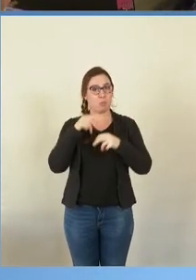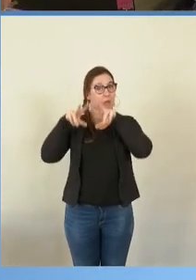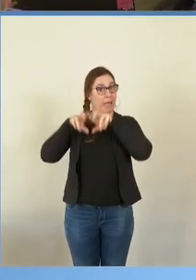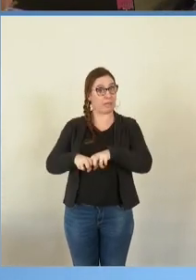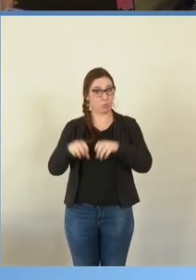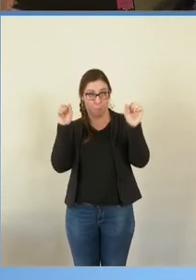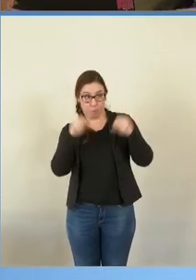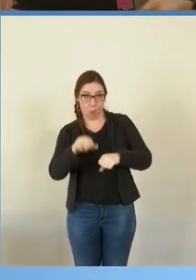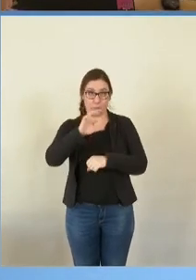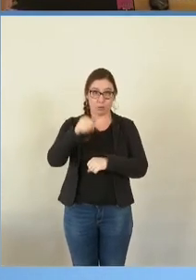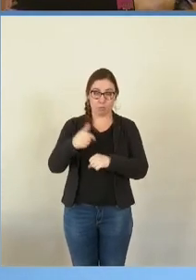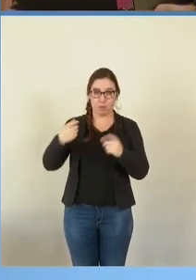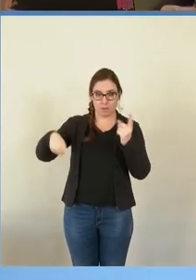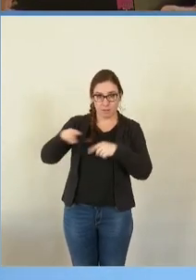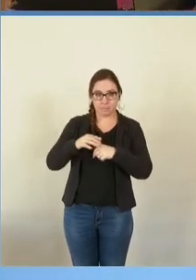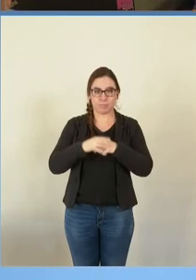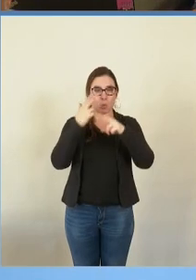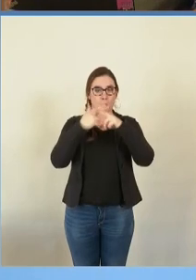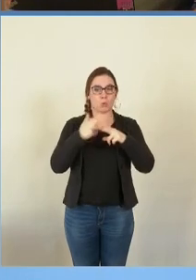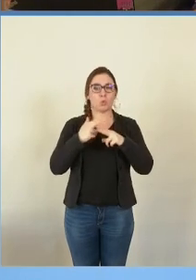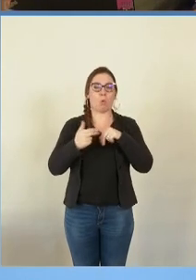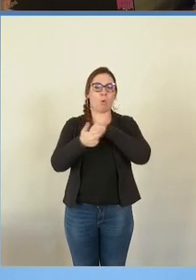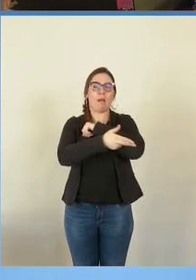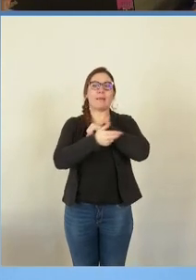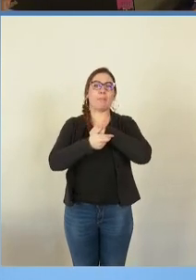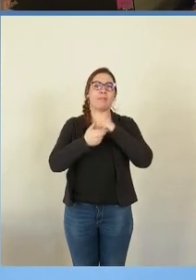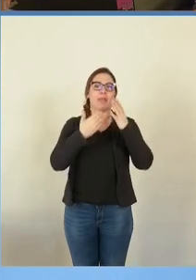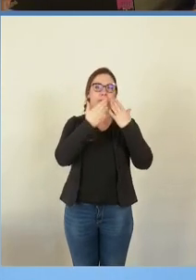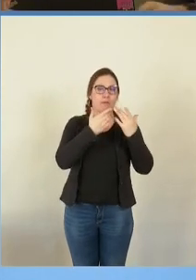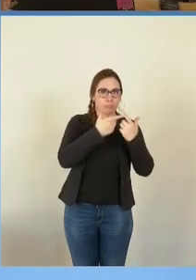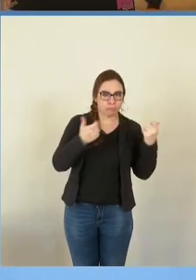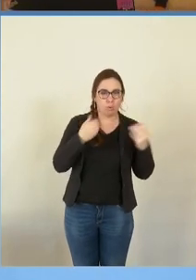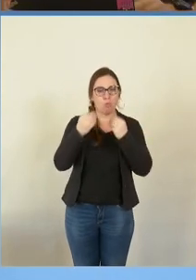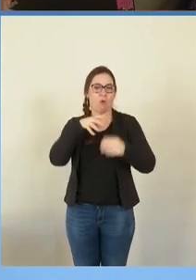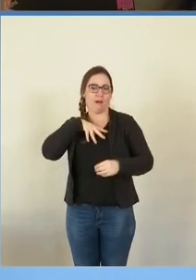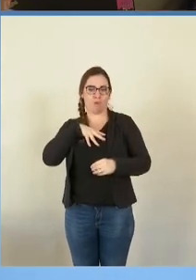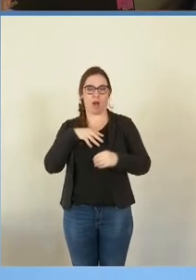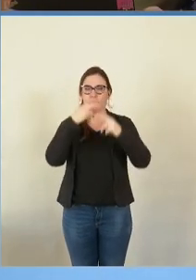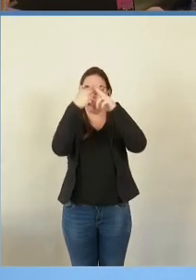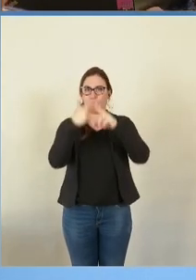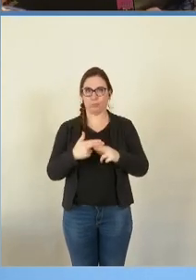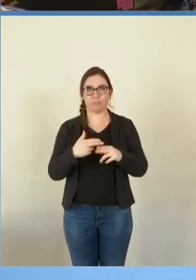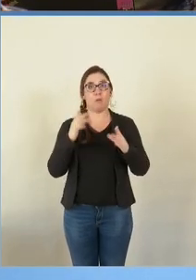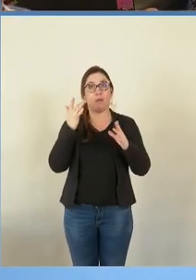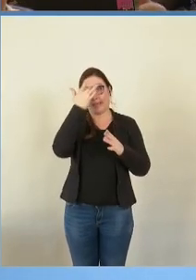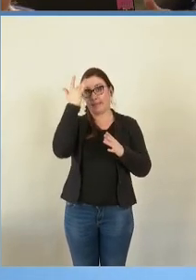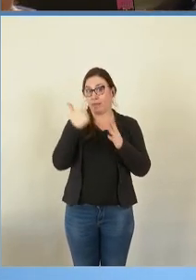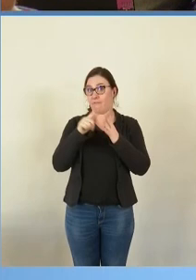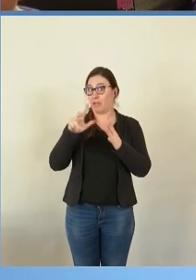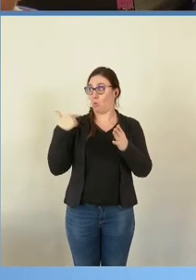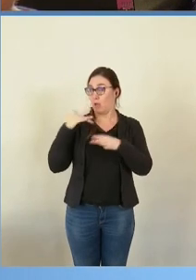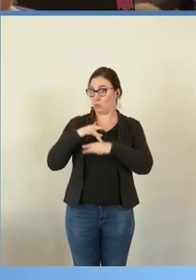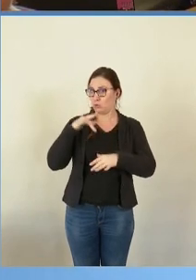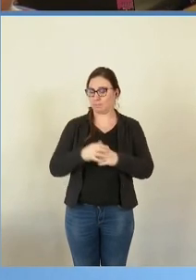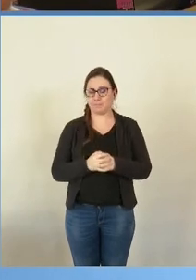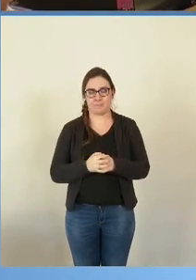été réalisé par les cabinets thalim et thro en lien avec le cabinet d'avocat lexce durant l'été 2023 entre autres sujets